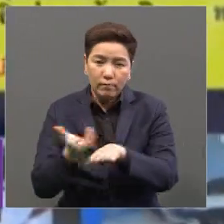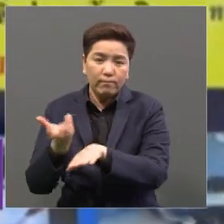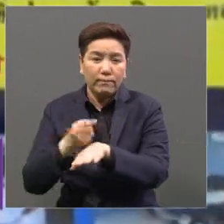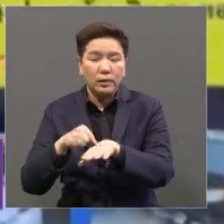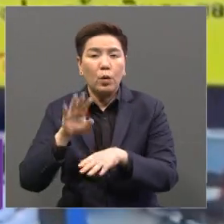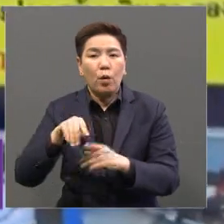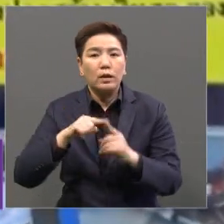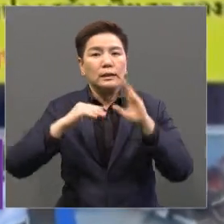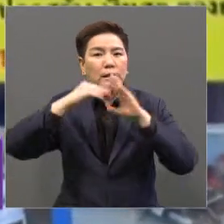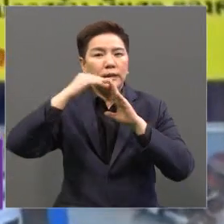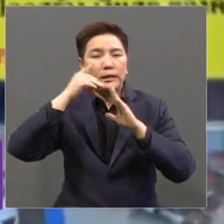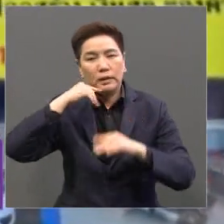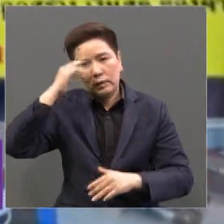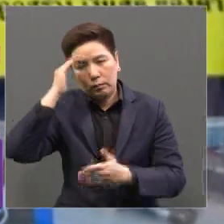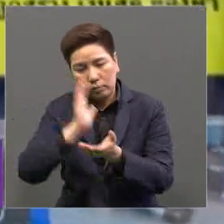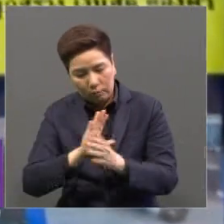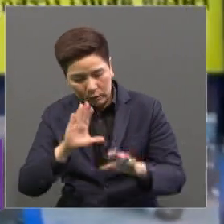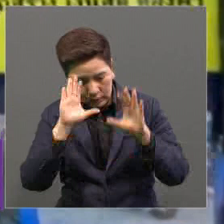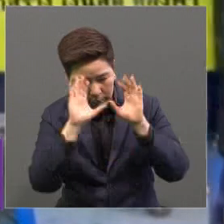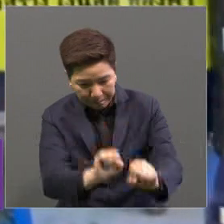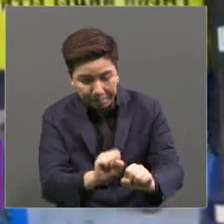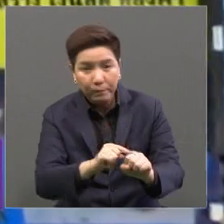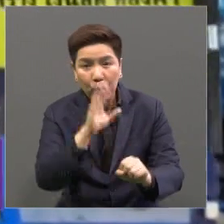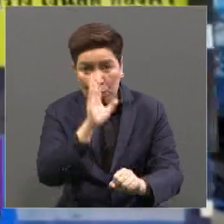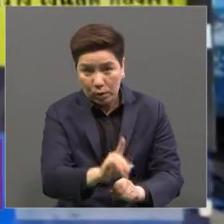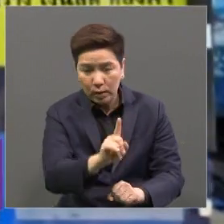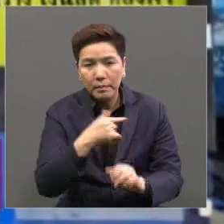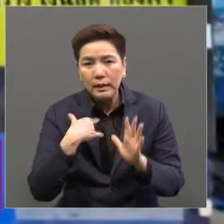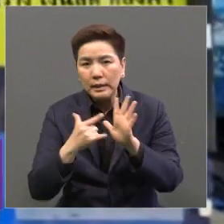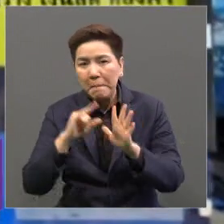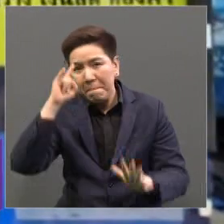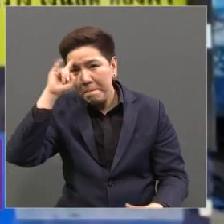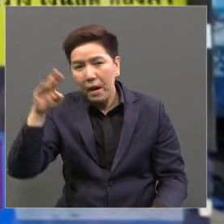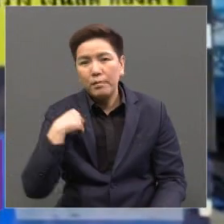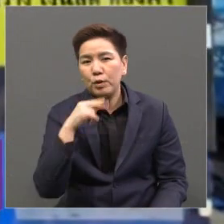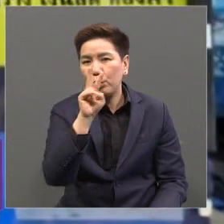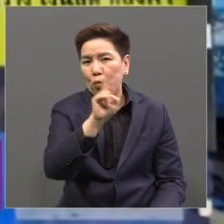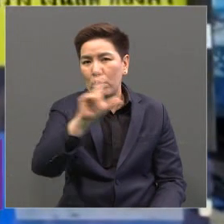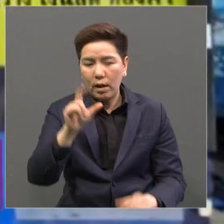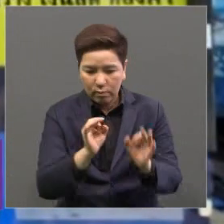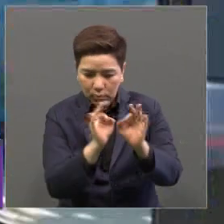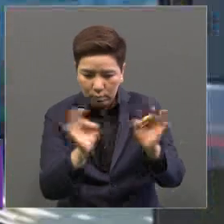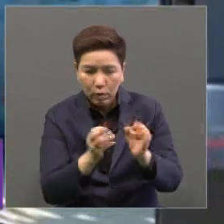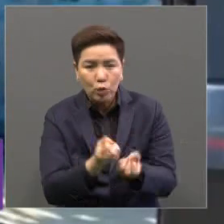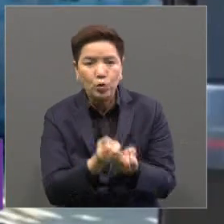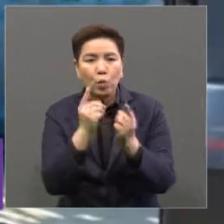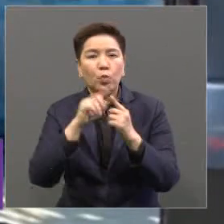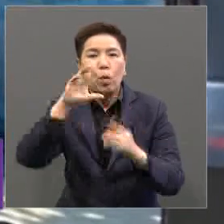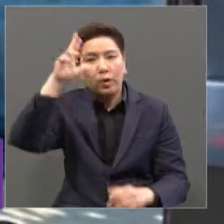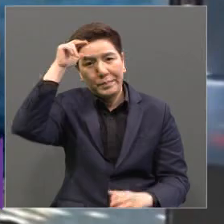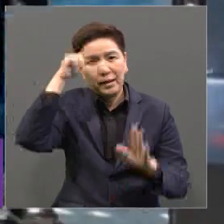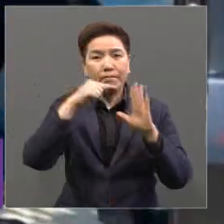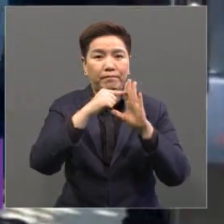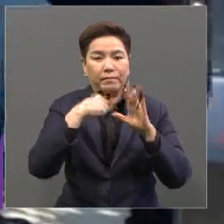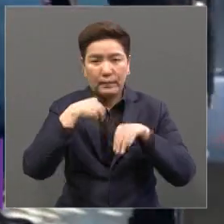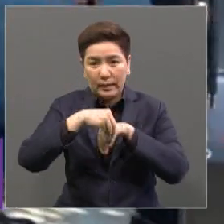แห่งหนึ่งในพื้นที่ภาคเหนือถูกเจ้าหน้าที่จับกุมได้1คนพร้อมยาบ้า2ล้านเม็ดที่ด่านตรวจยาเสพติดศพปราบจังหวัดลำปาง